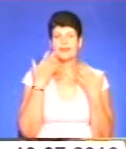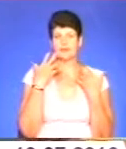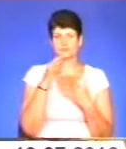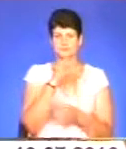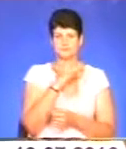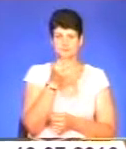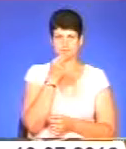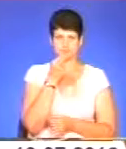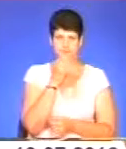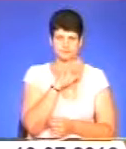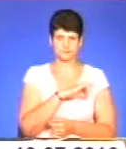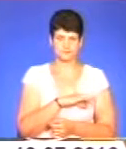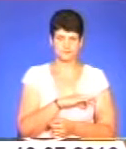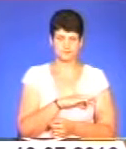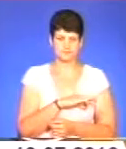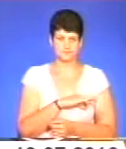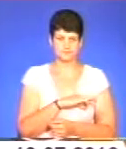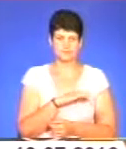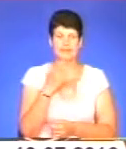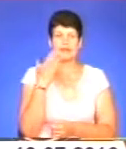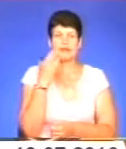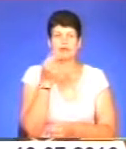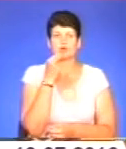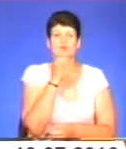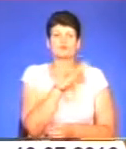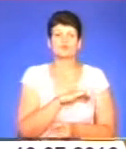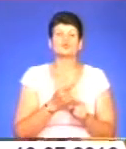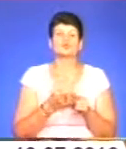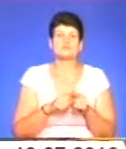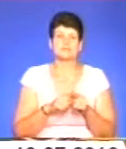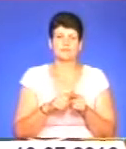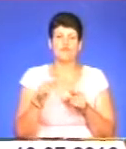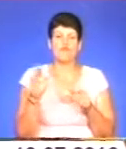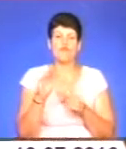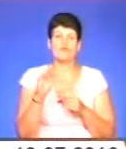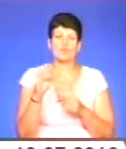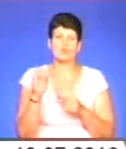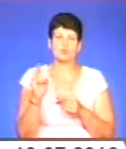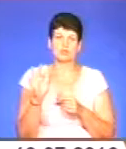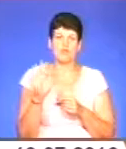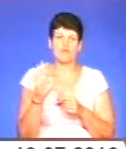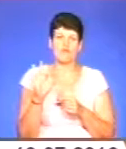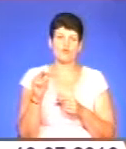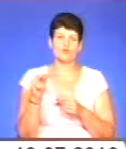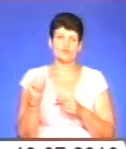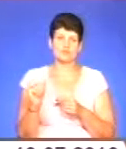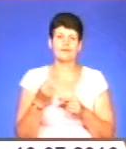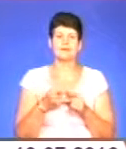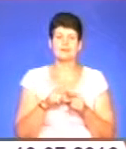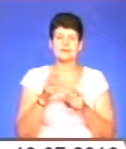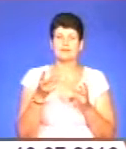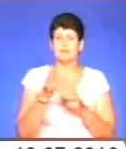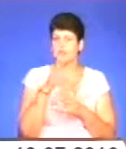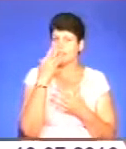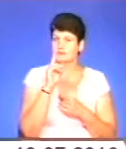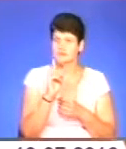засвоюваною. Легко засвоювані, що в нас є? Ягоди, овочі, фрукти, що нам дає літо. І треба це не